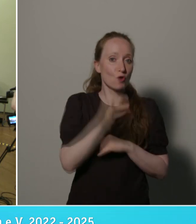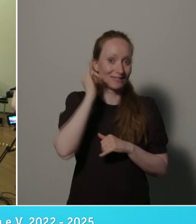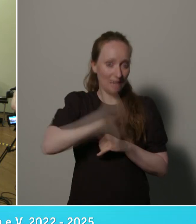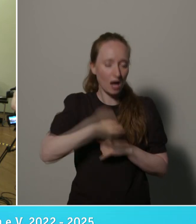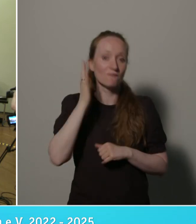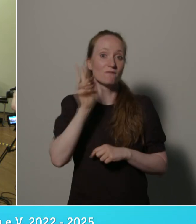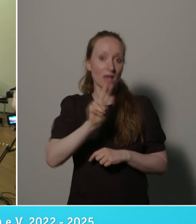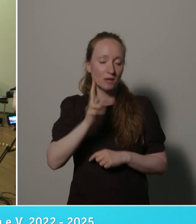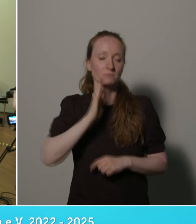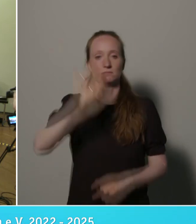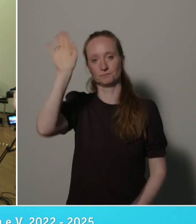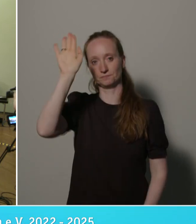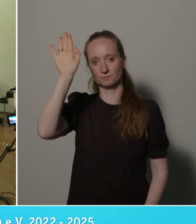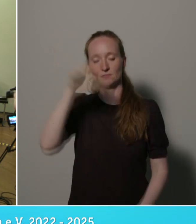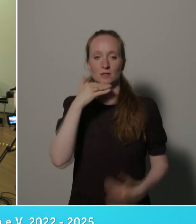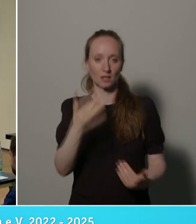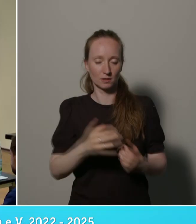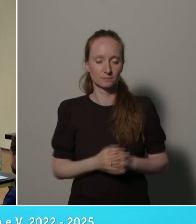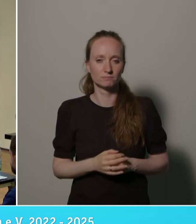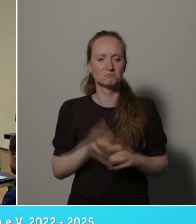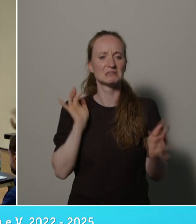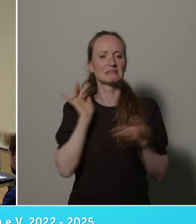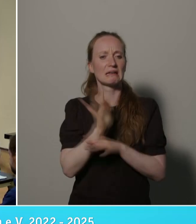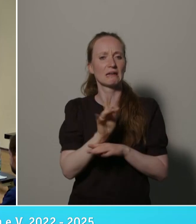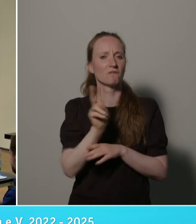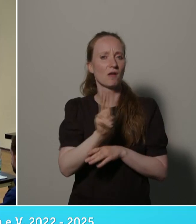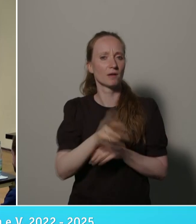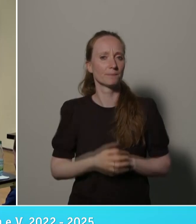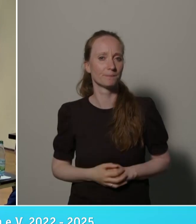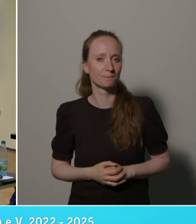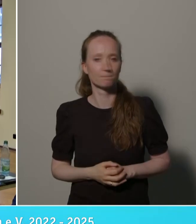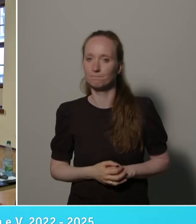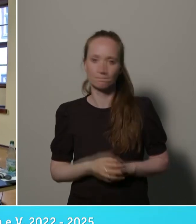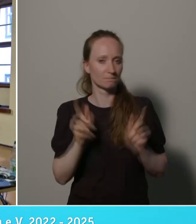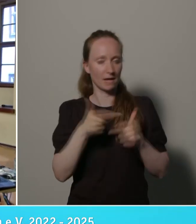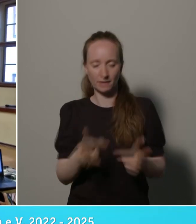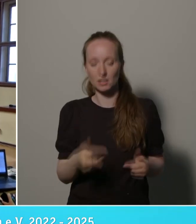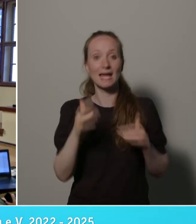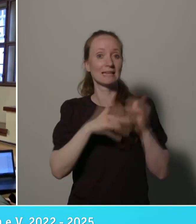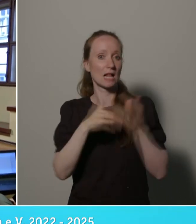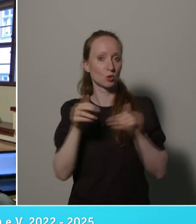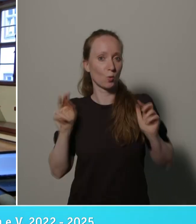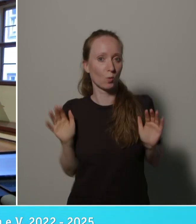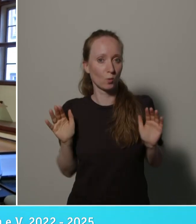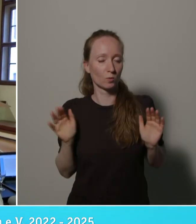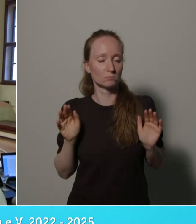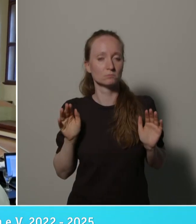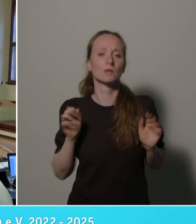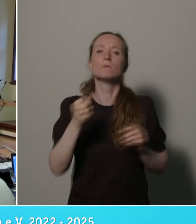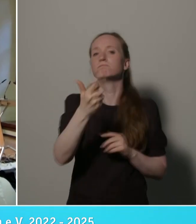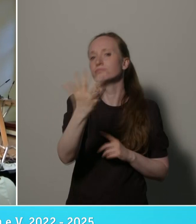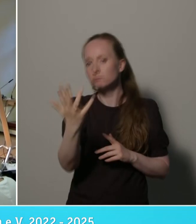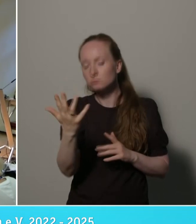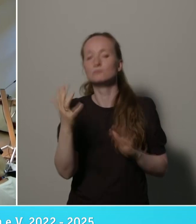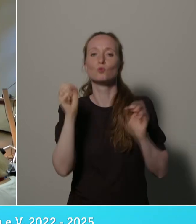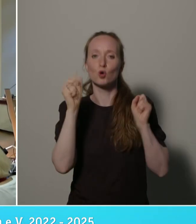Handzeichen. Danke. Gibt es Gegenstimmen? Das sehe ich nicht. Gibt es Enthaltungen? Mehrere, damit ist